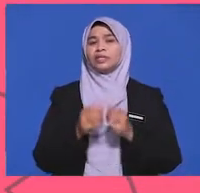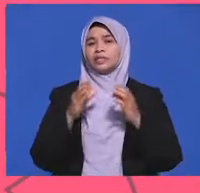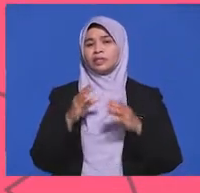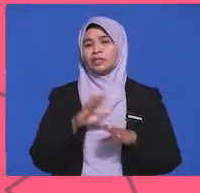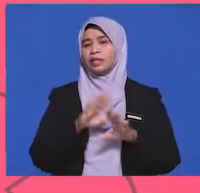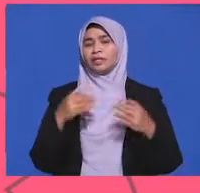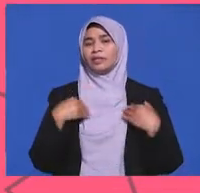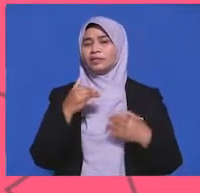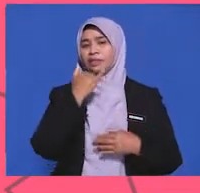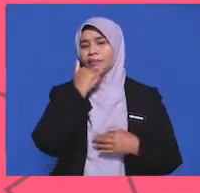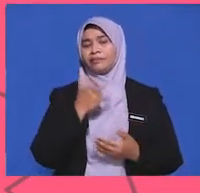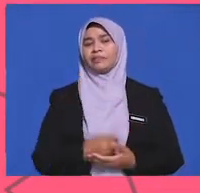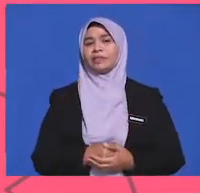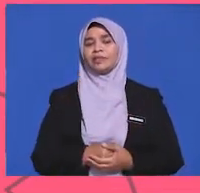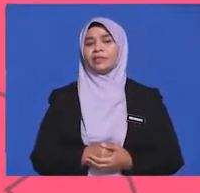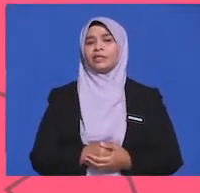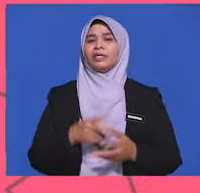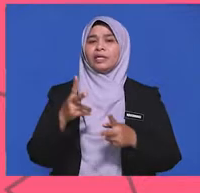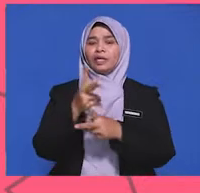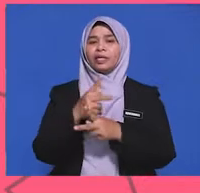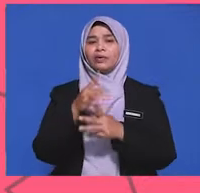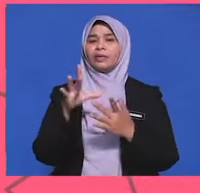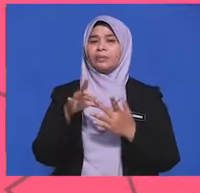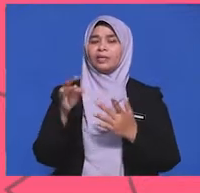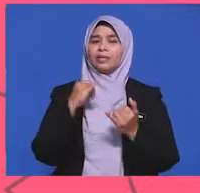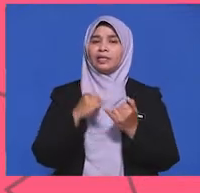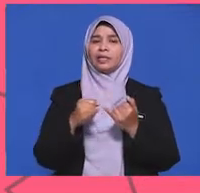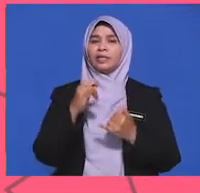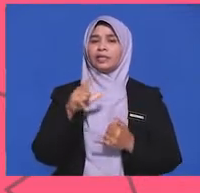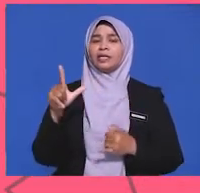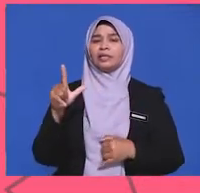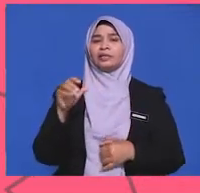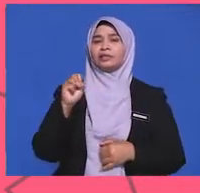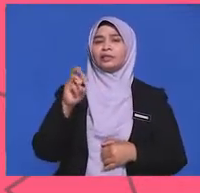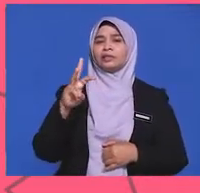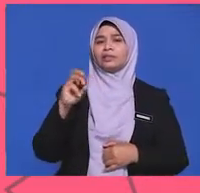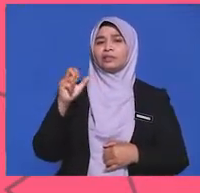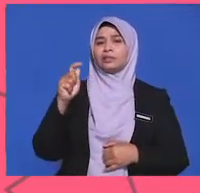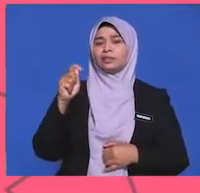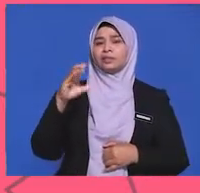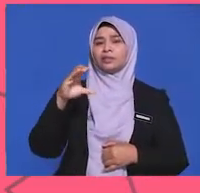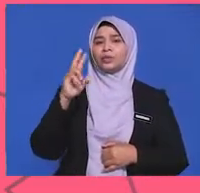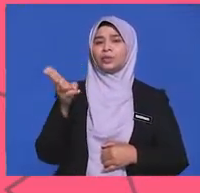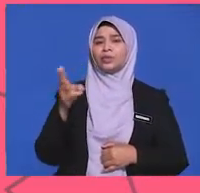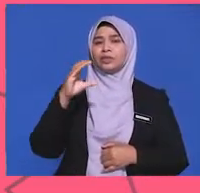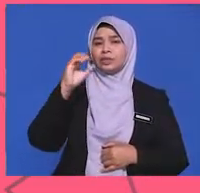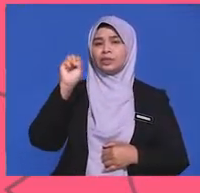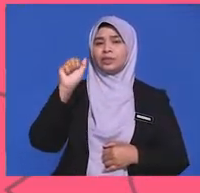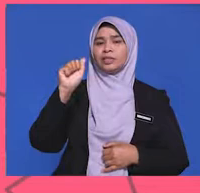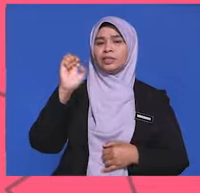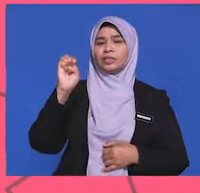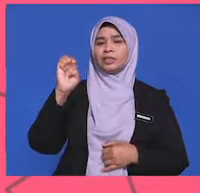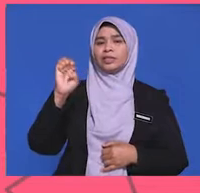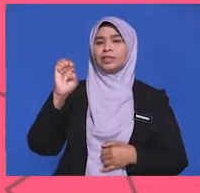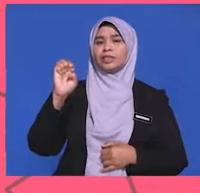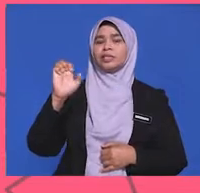ralat. Struktur kawalan pilihan yang terakhir adalah struktur kawalan switch